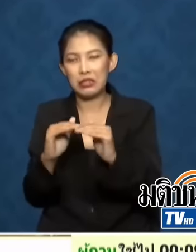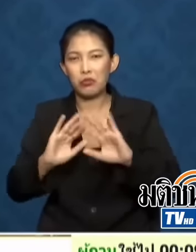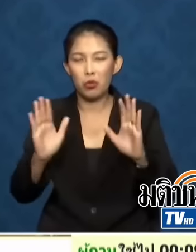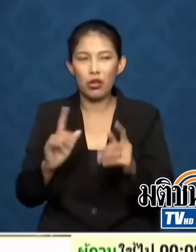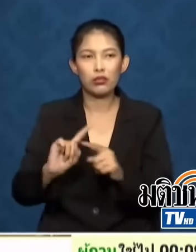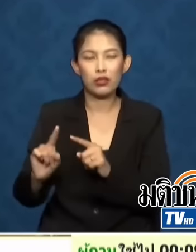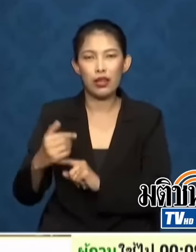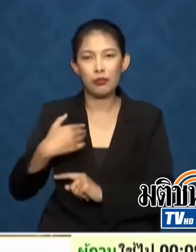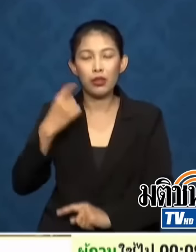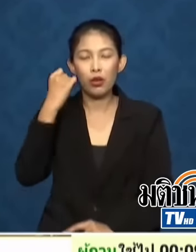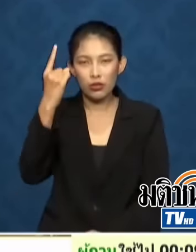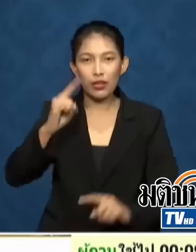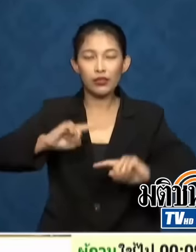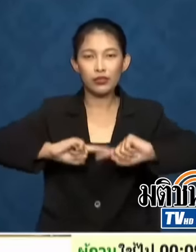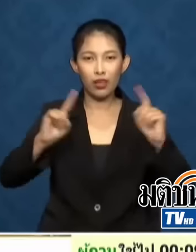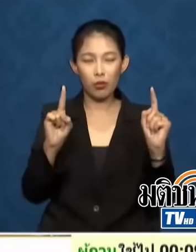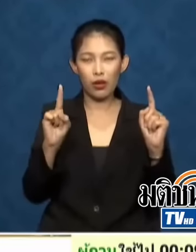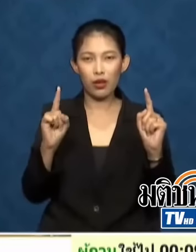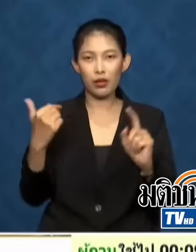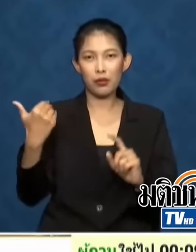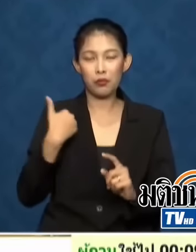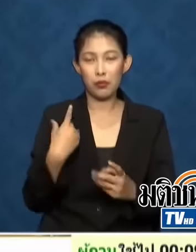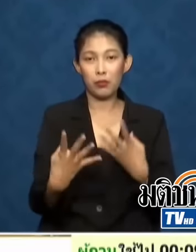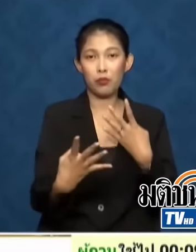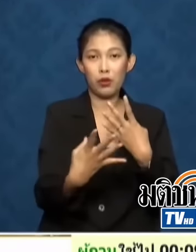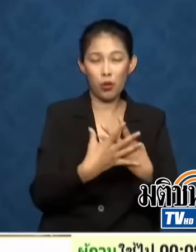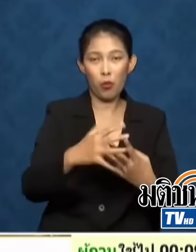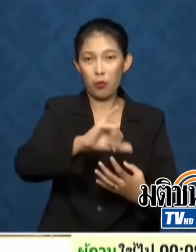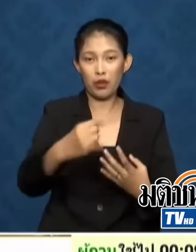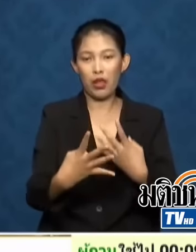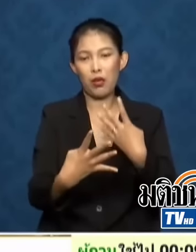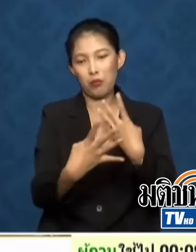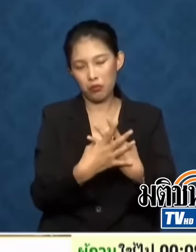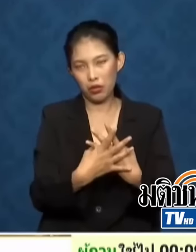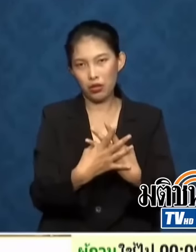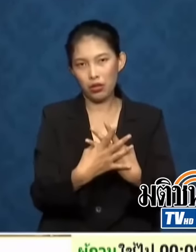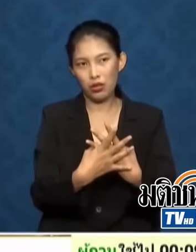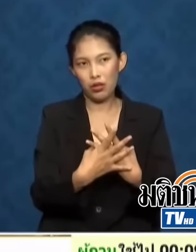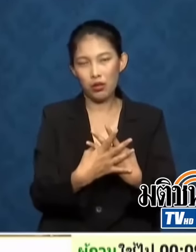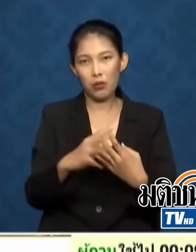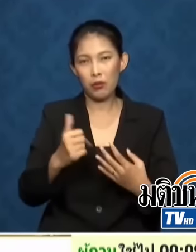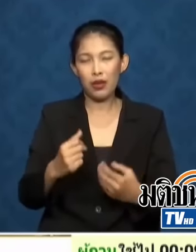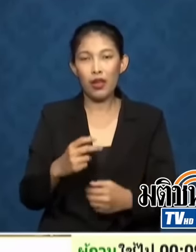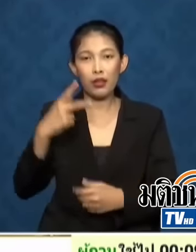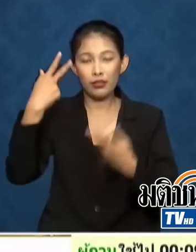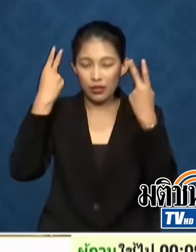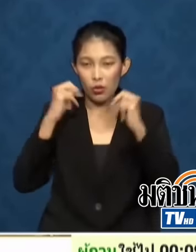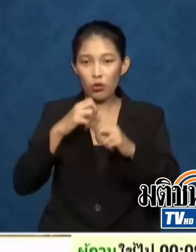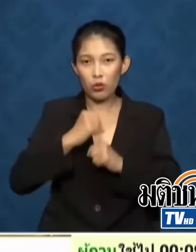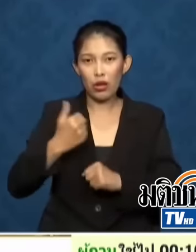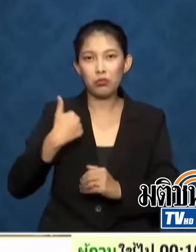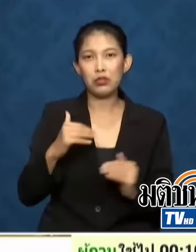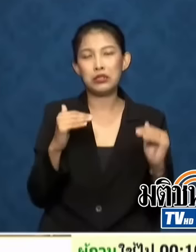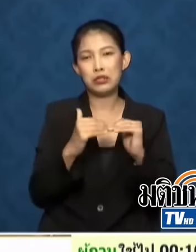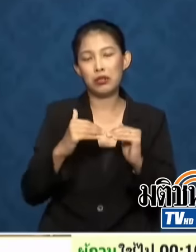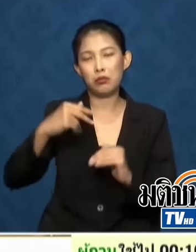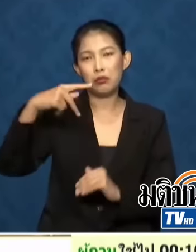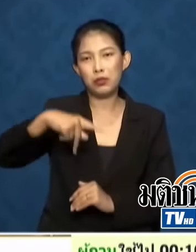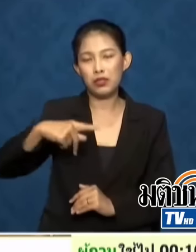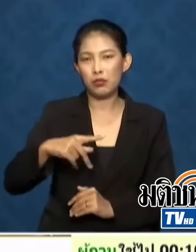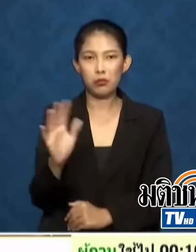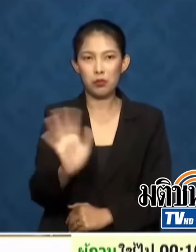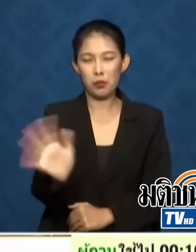จฮะแต่การที่มีนักโทษบางคนอดีตนายกรัฐมนตรีบางคนได้รับสิทธิพิเศษแบบนี้ไม่